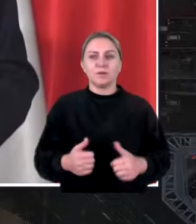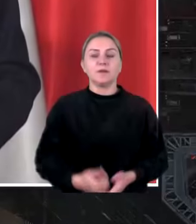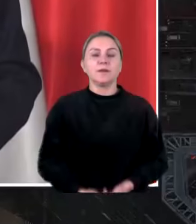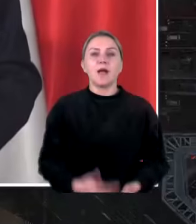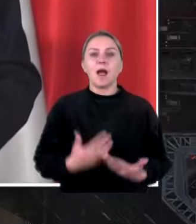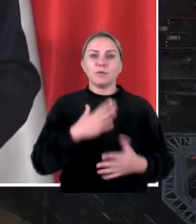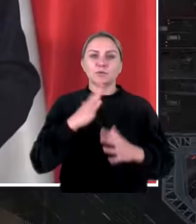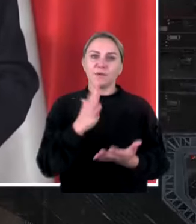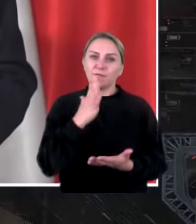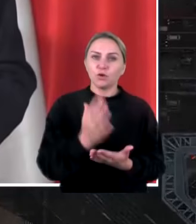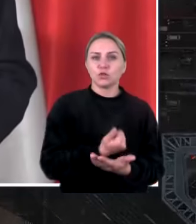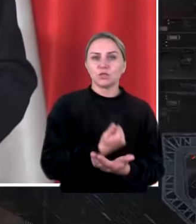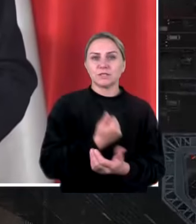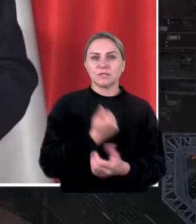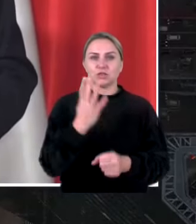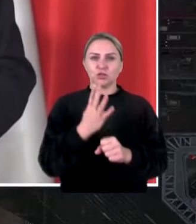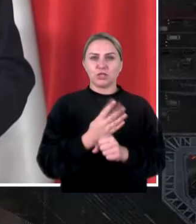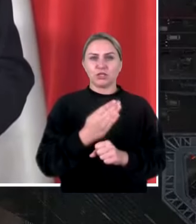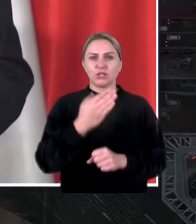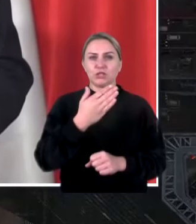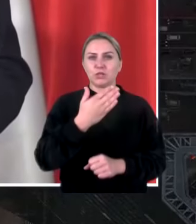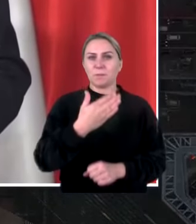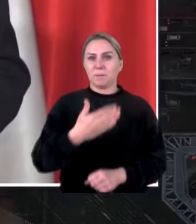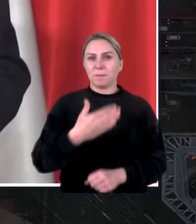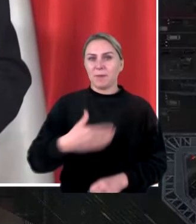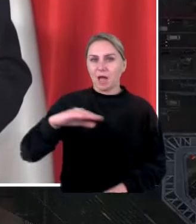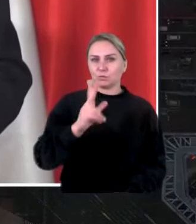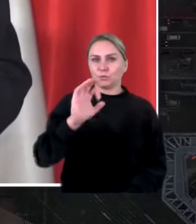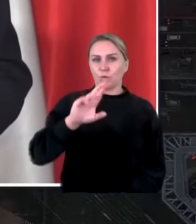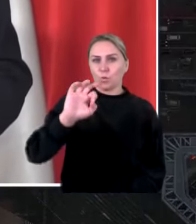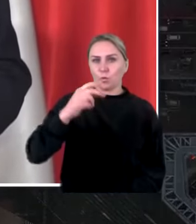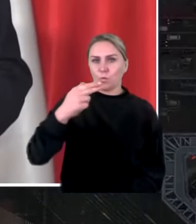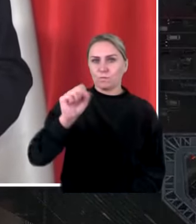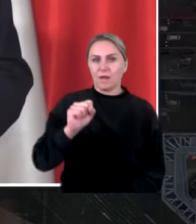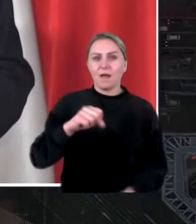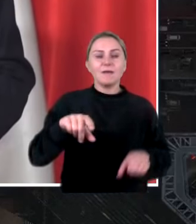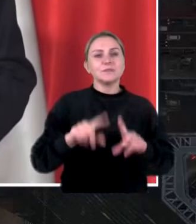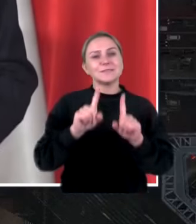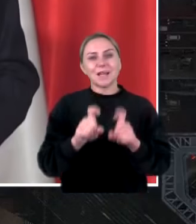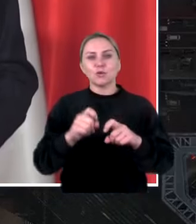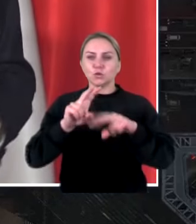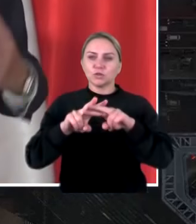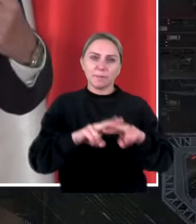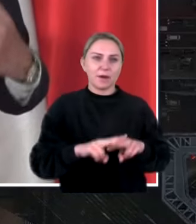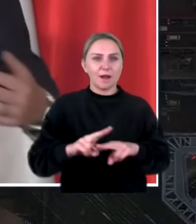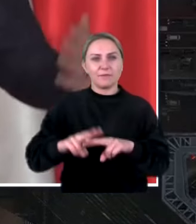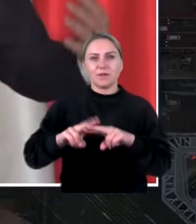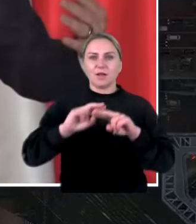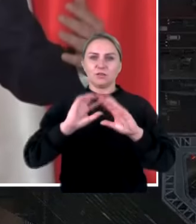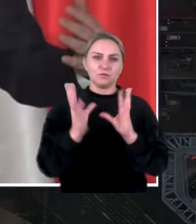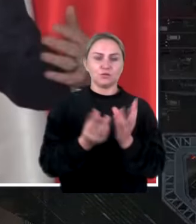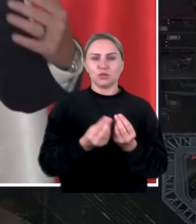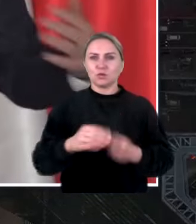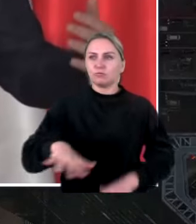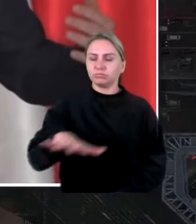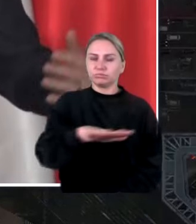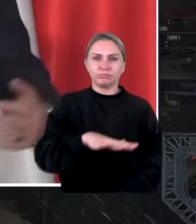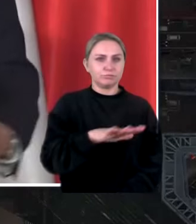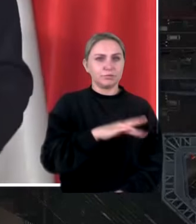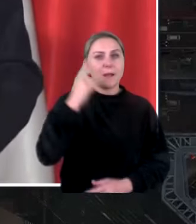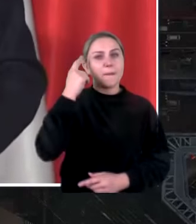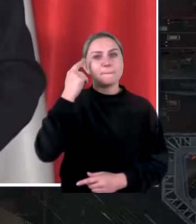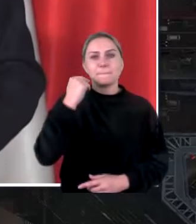wykorzystali 40 miliardów koron, tak żebyśmy mogli zacząć naprawiać tą zniszczoną infrastrukturę. Myślę, że te szkody byłyby o